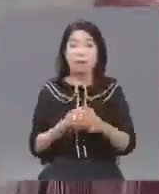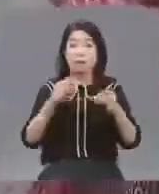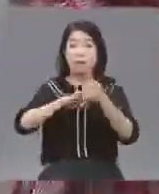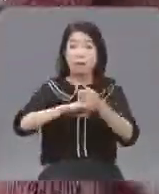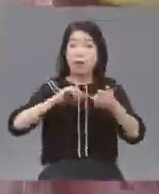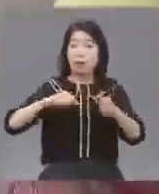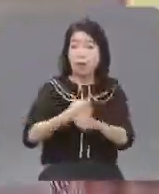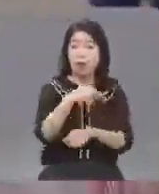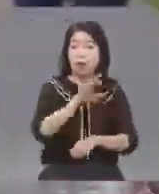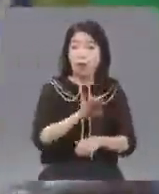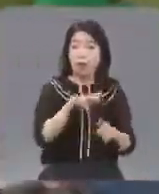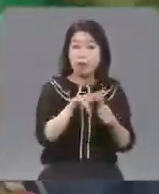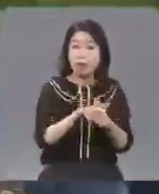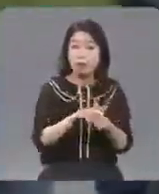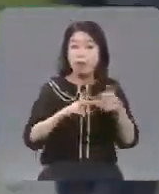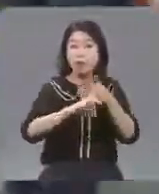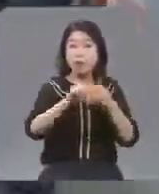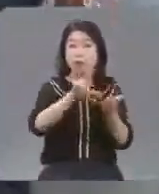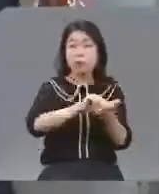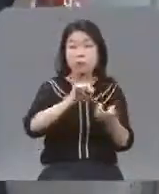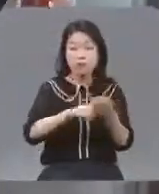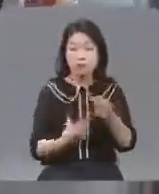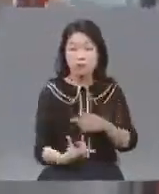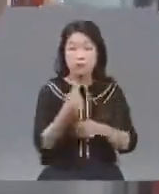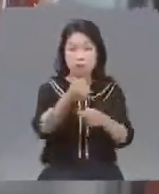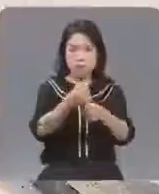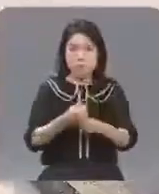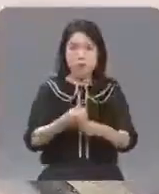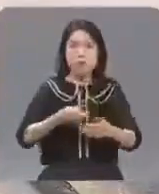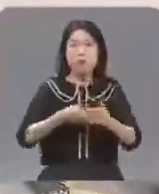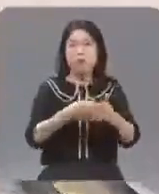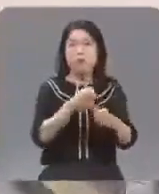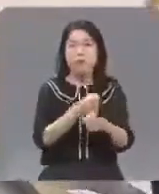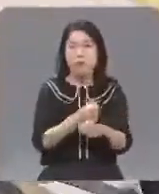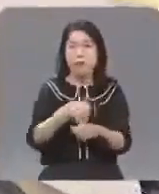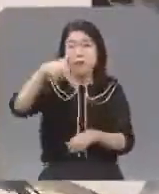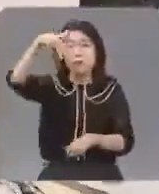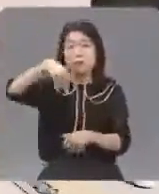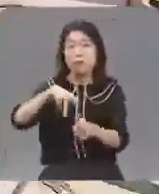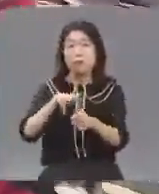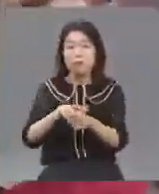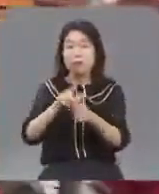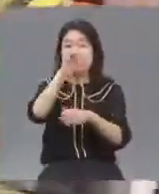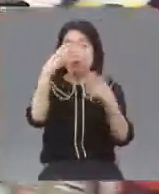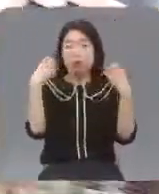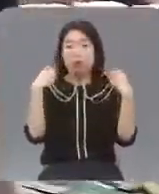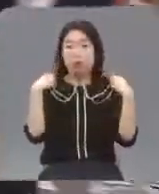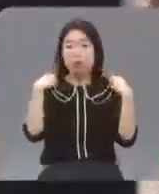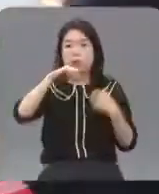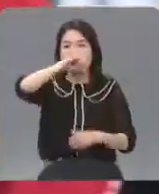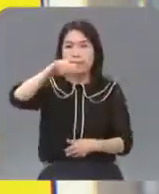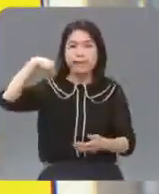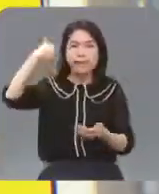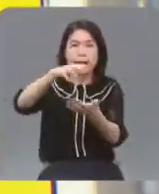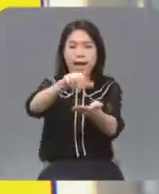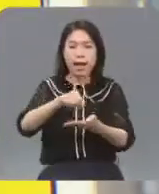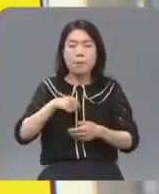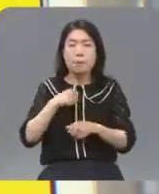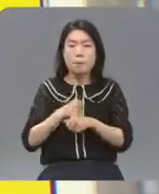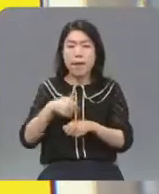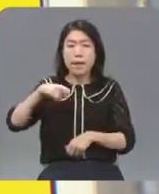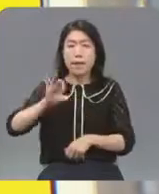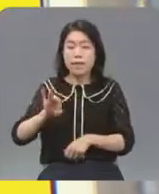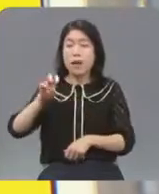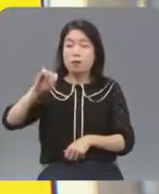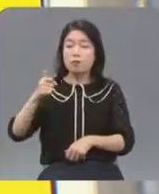외에도 강기정 부분은 지역 현안에 대한 속도감 있는 추진을 하는 부분은 정부의 대규모 예산 워커를 장연주